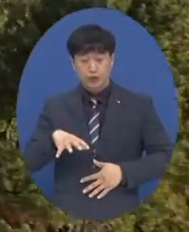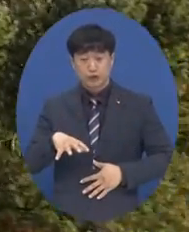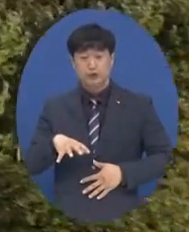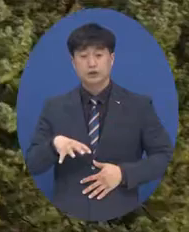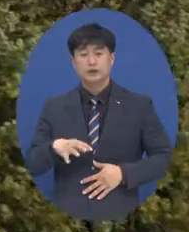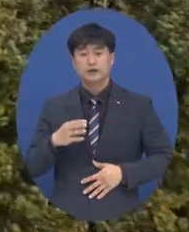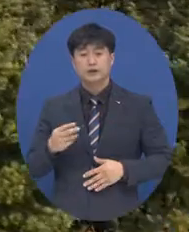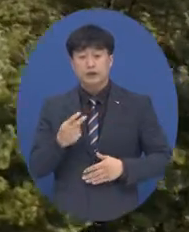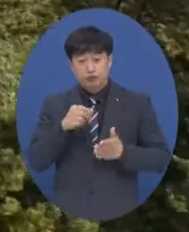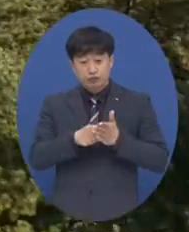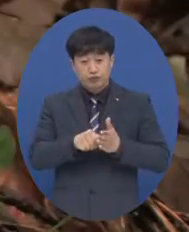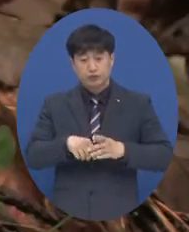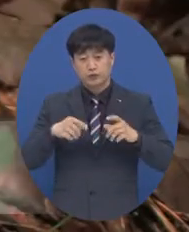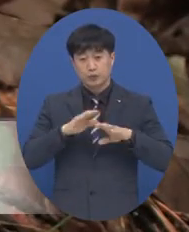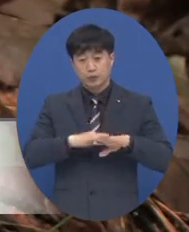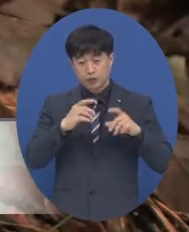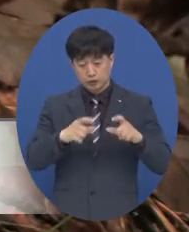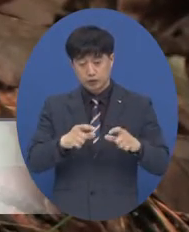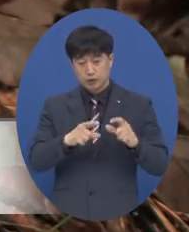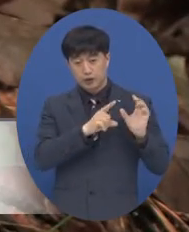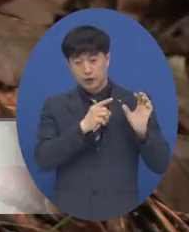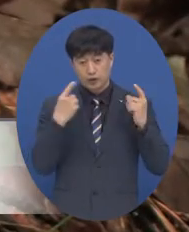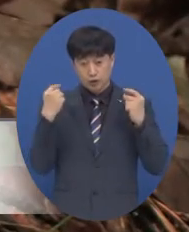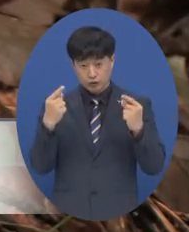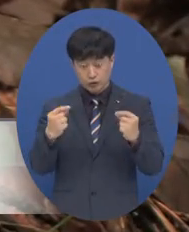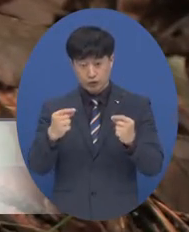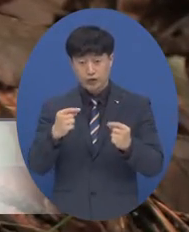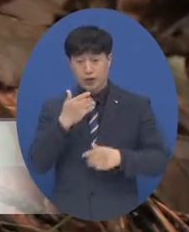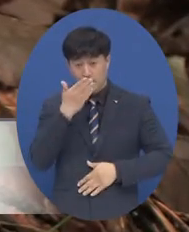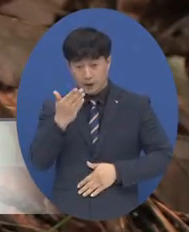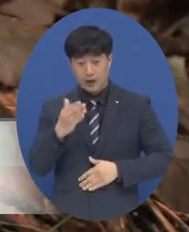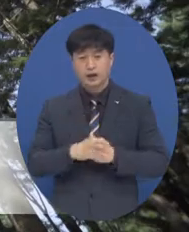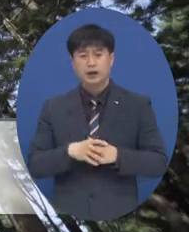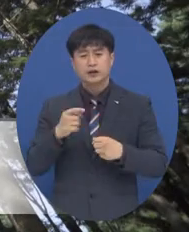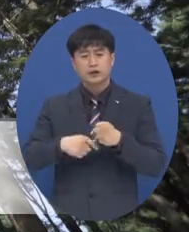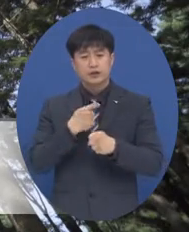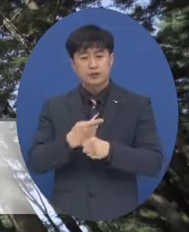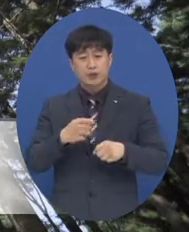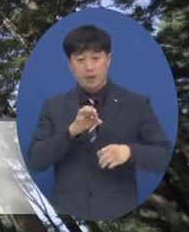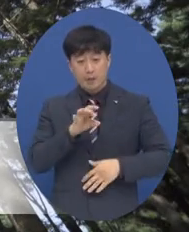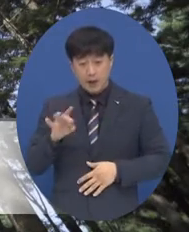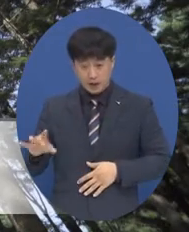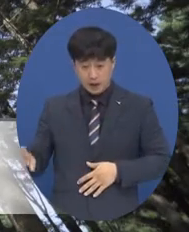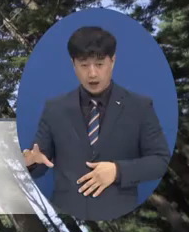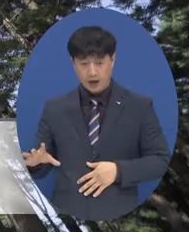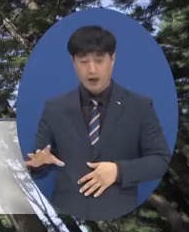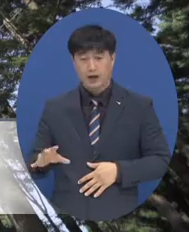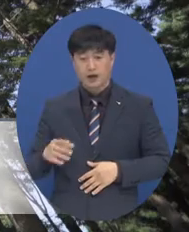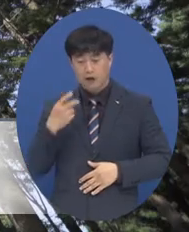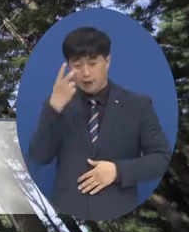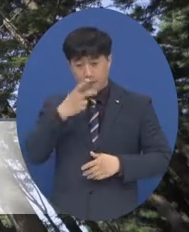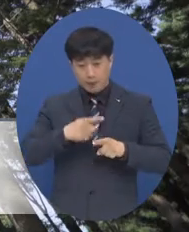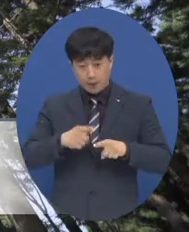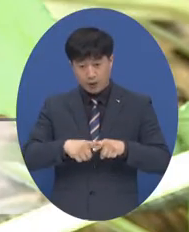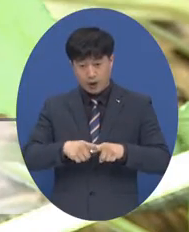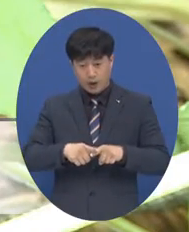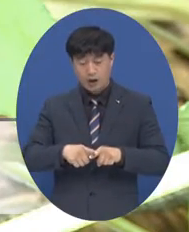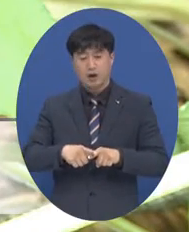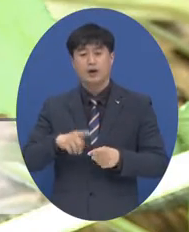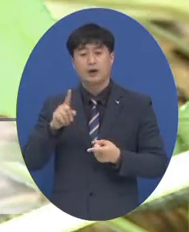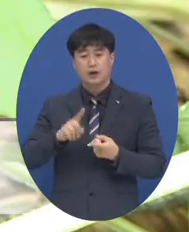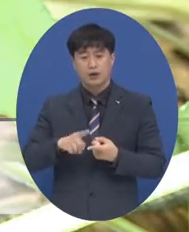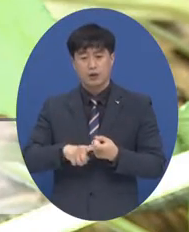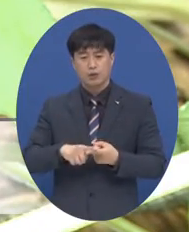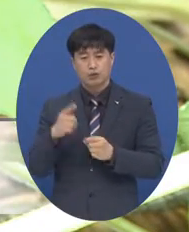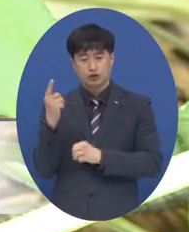유지하게 됐습니다 10년마다 전기 평가를 진행하는 유네스코 세계 생물권보전지역 네트워크 규약에